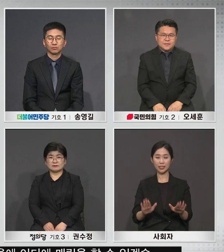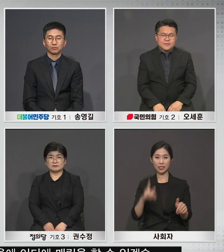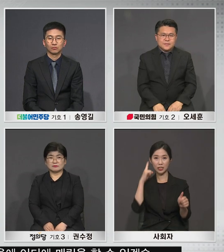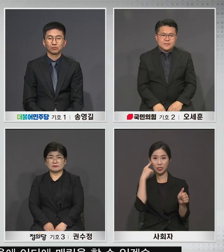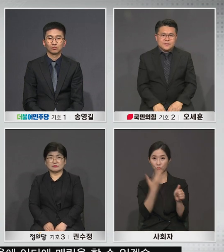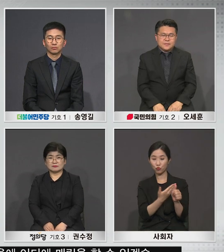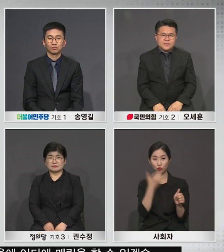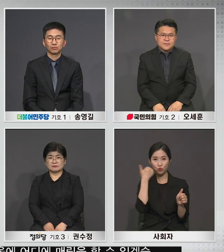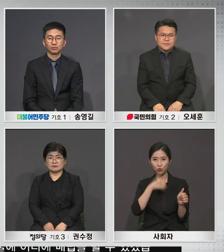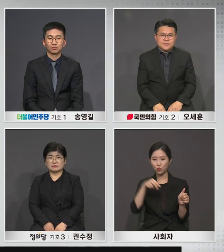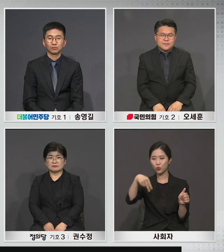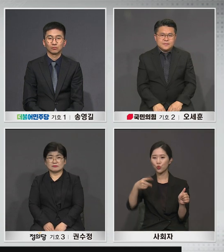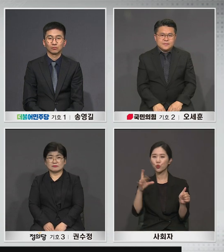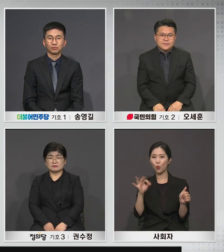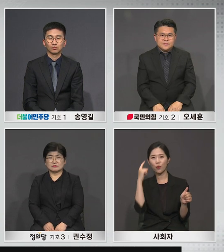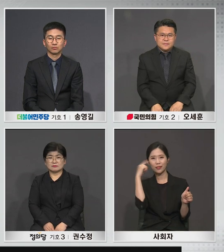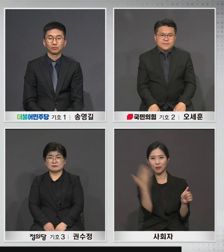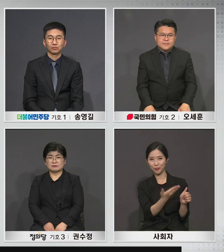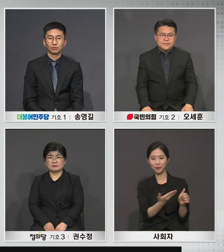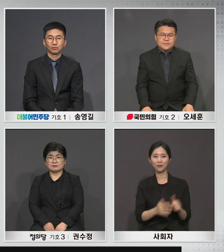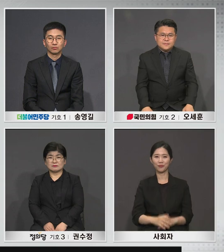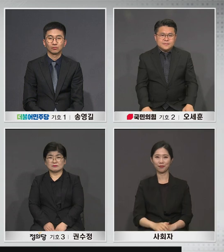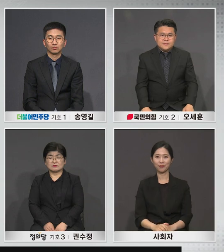송영길 후보께서 해주시면 됩니다. 30초 드립니다.